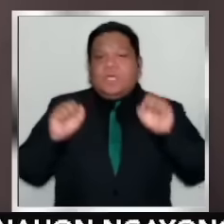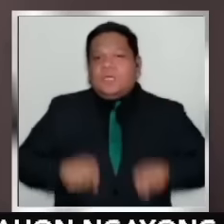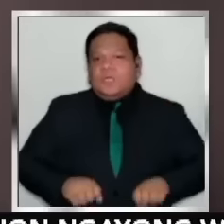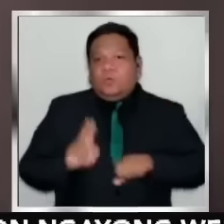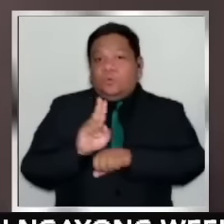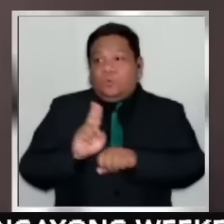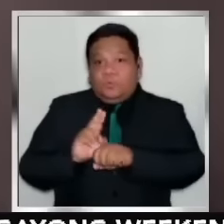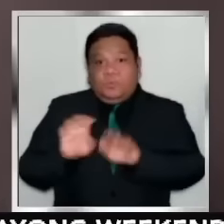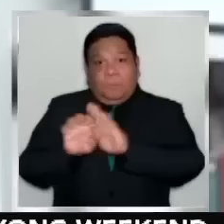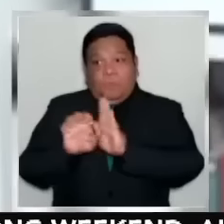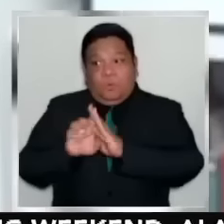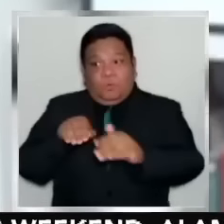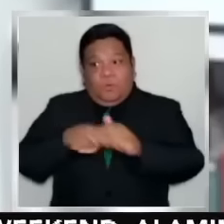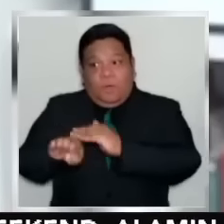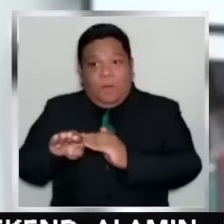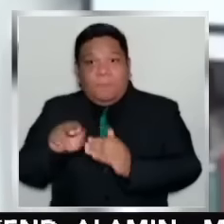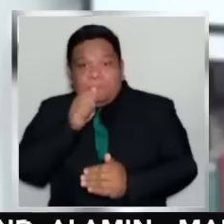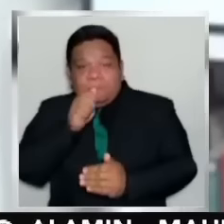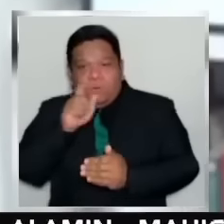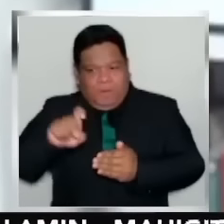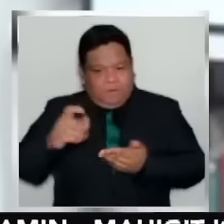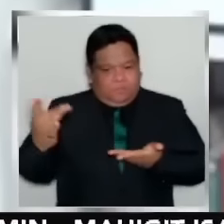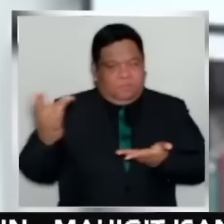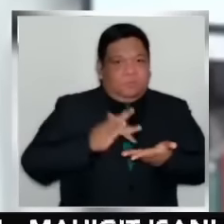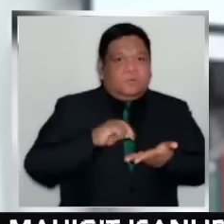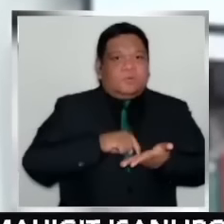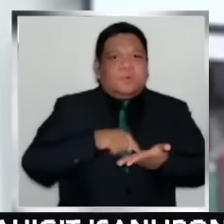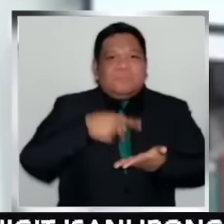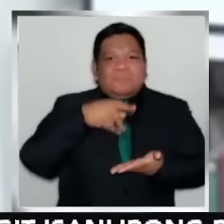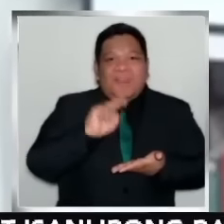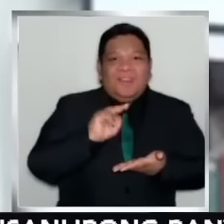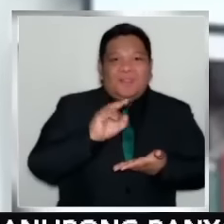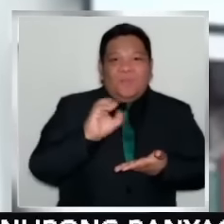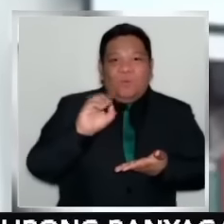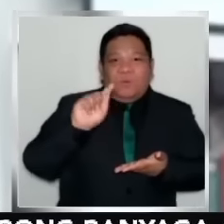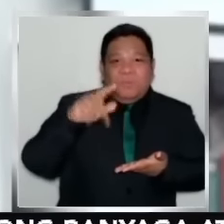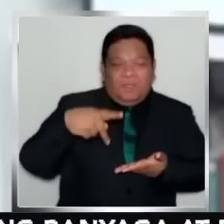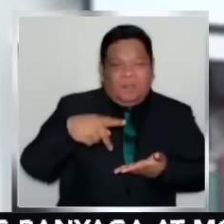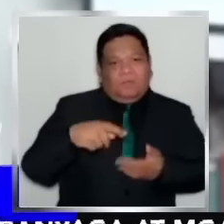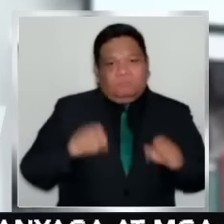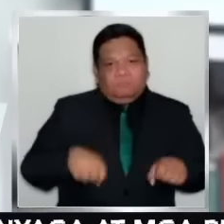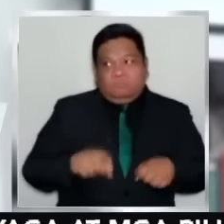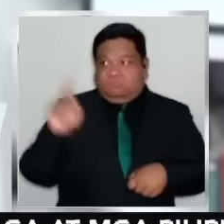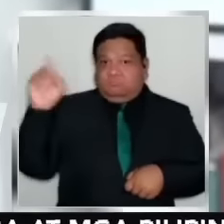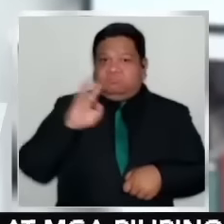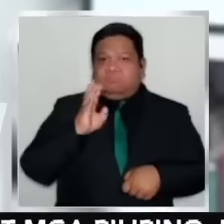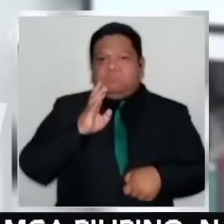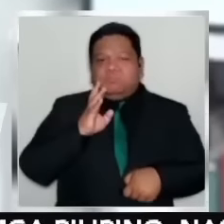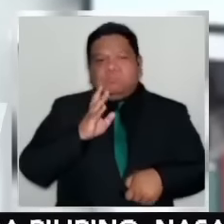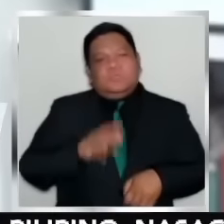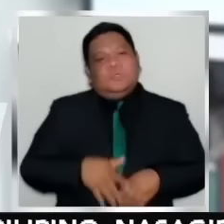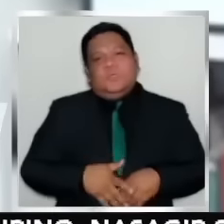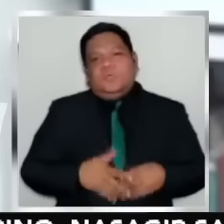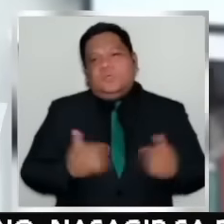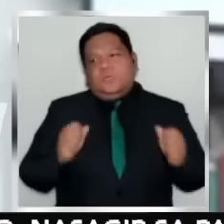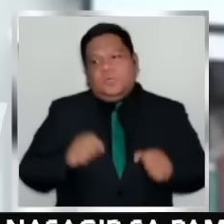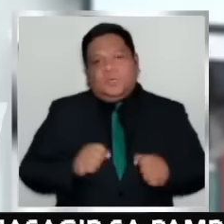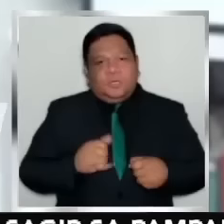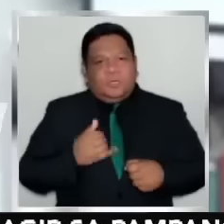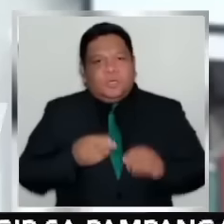online platforms. Hihingin sa'yo ng account mo na isa pang information. Halimbawa, number, 6 na number to